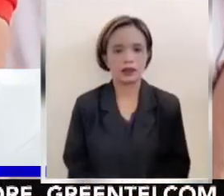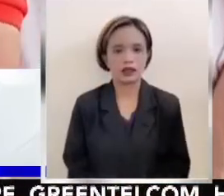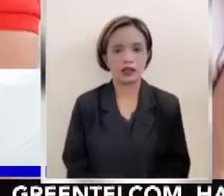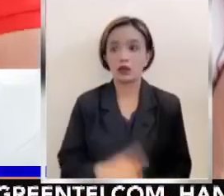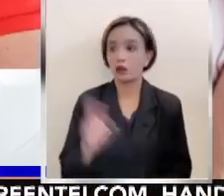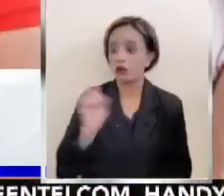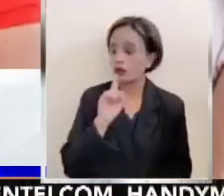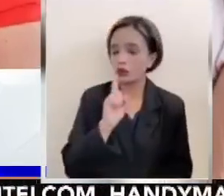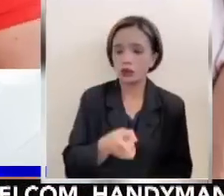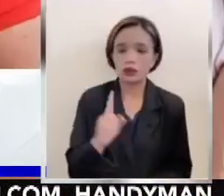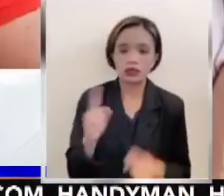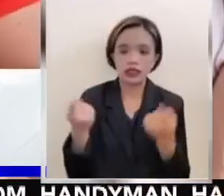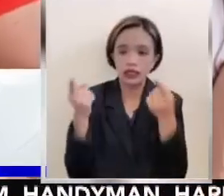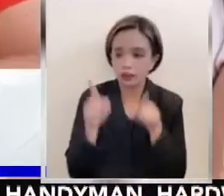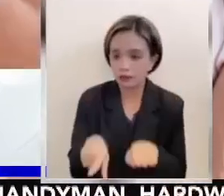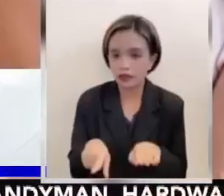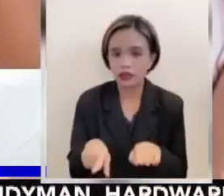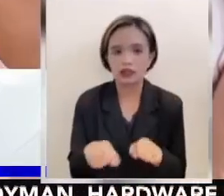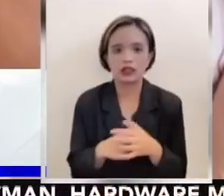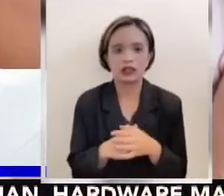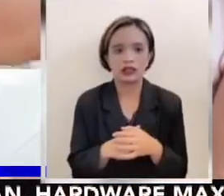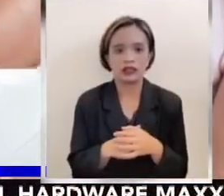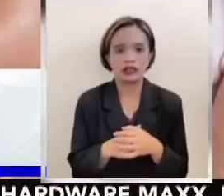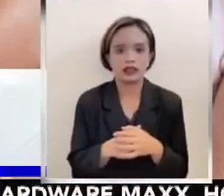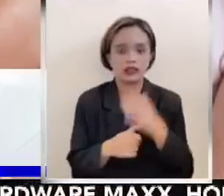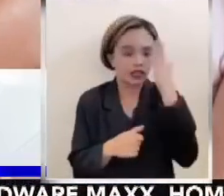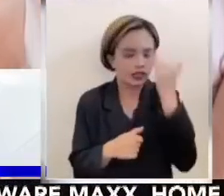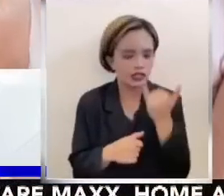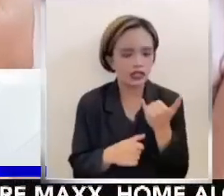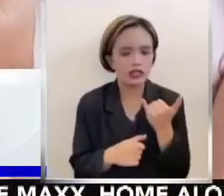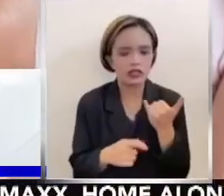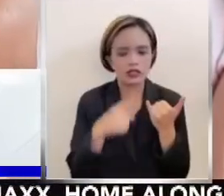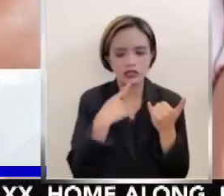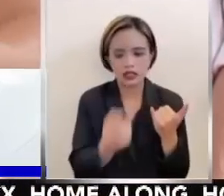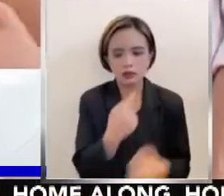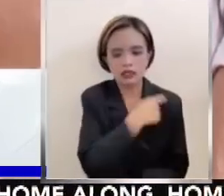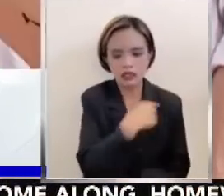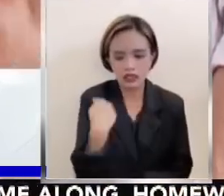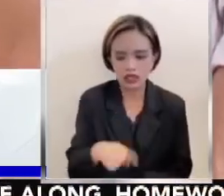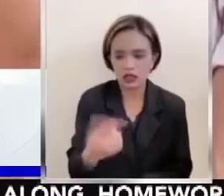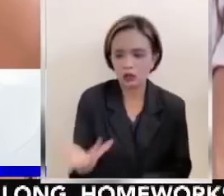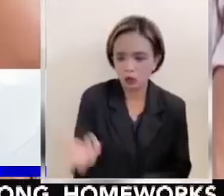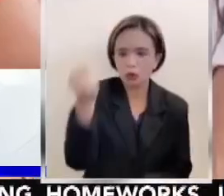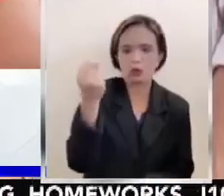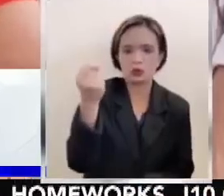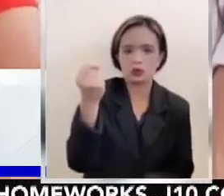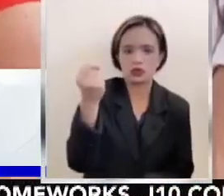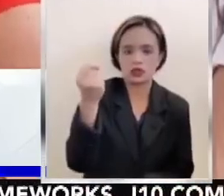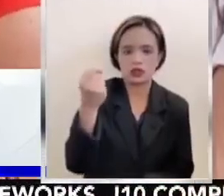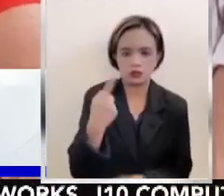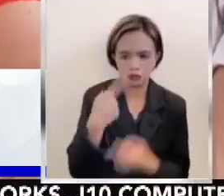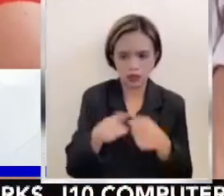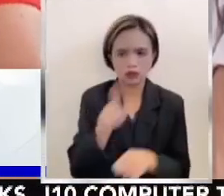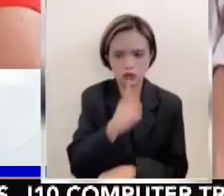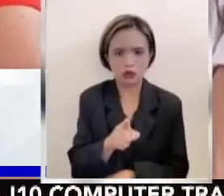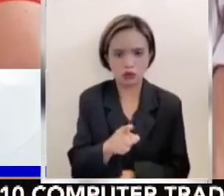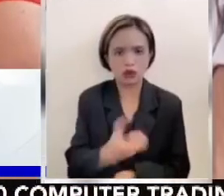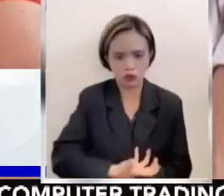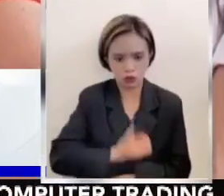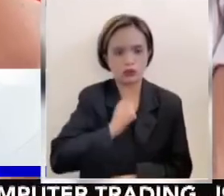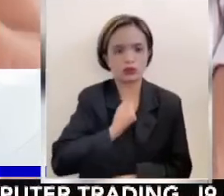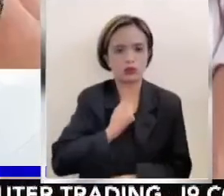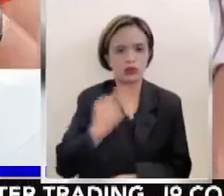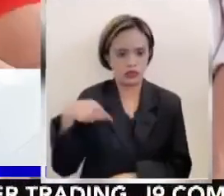is what? Kasi kiniklaim ng China kanila yun. Eh, atin naman talaga yan. So sinasabi